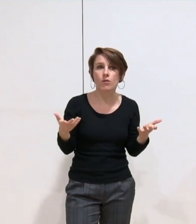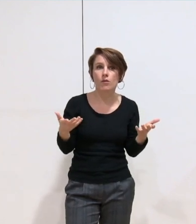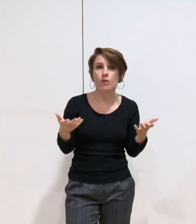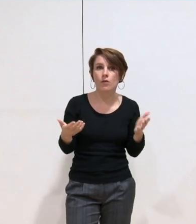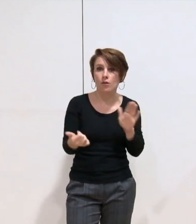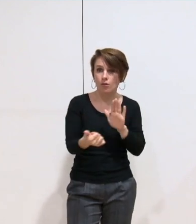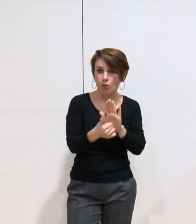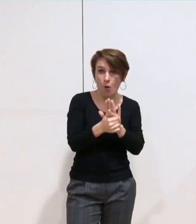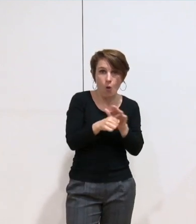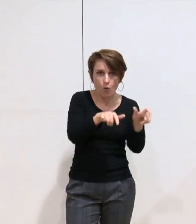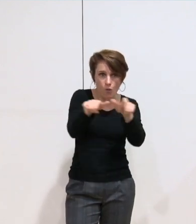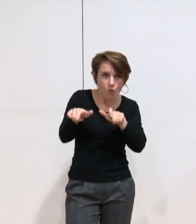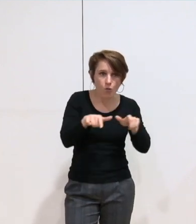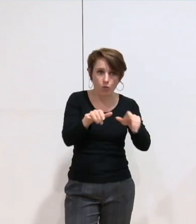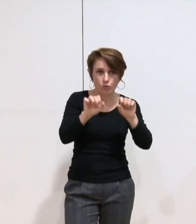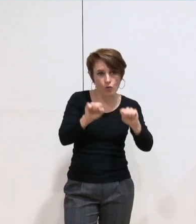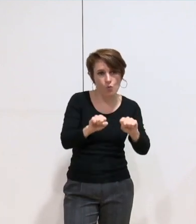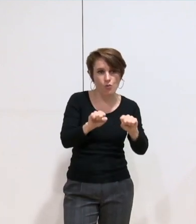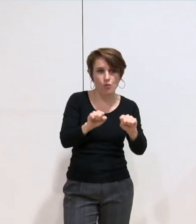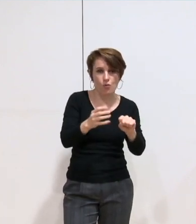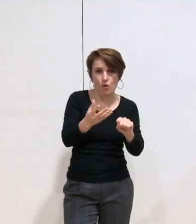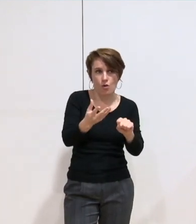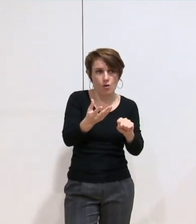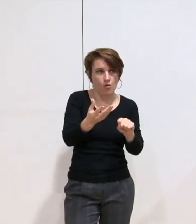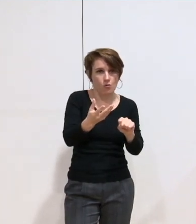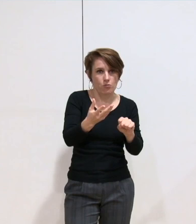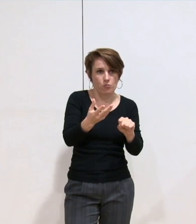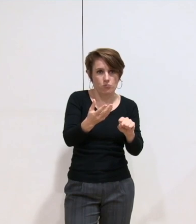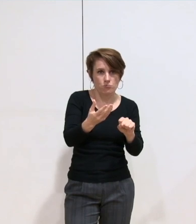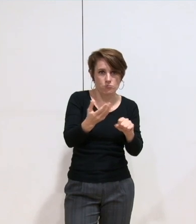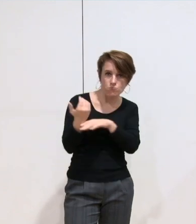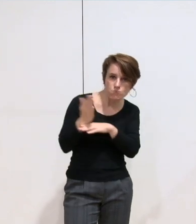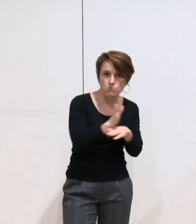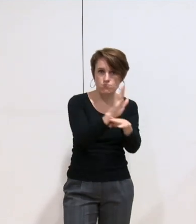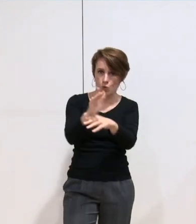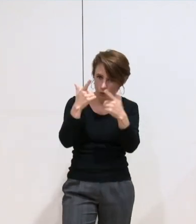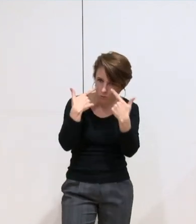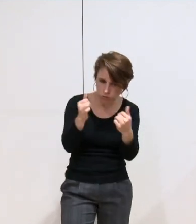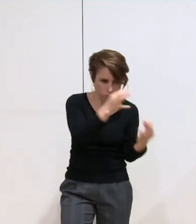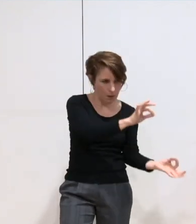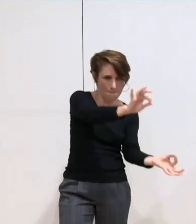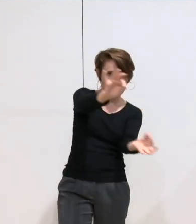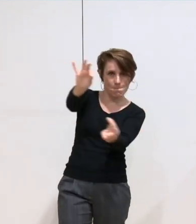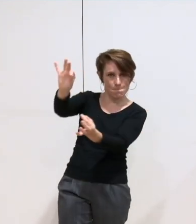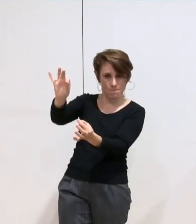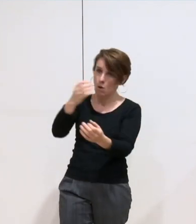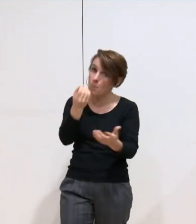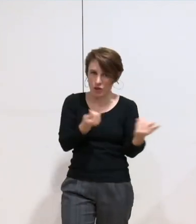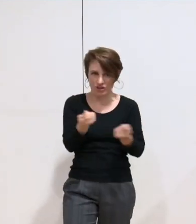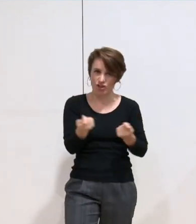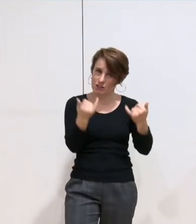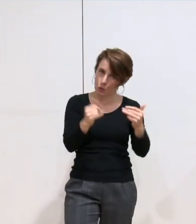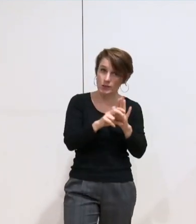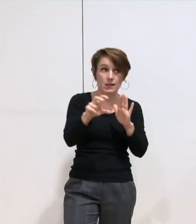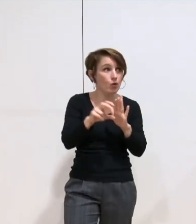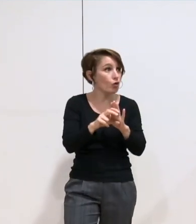rendre davantage compte à nos concitoyens de la bonne gestion ou pas, nous